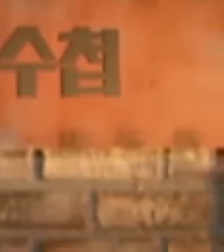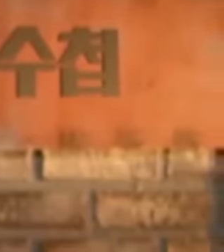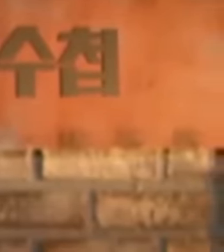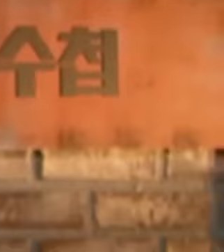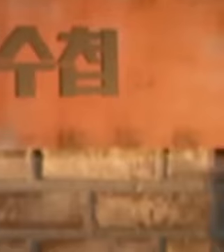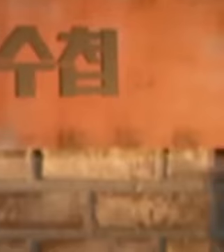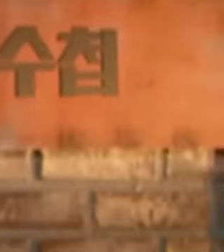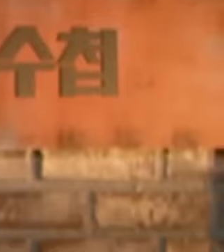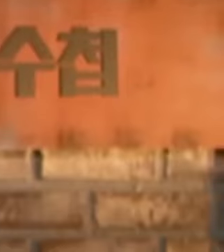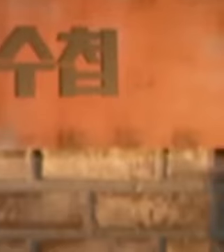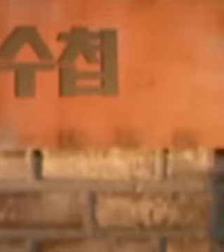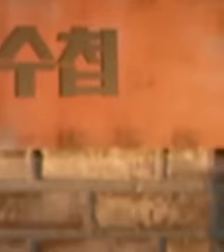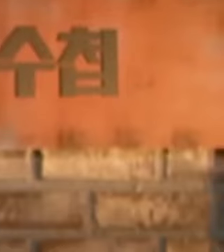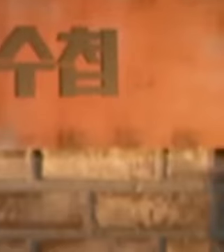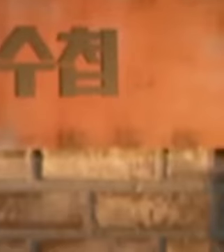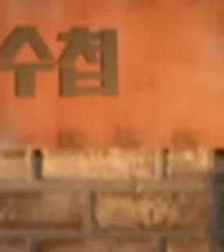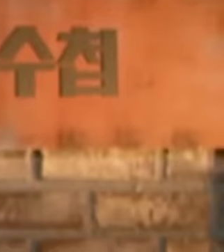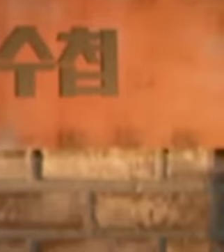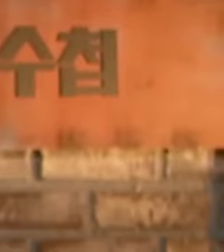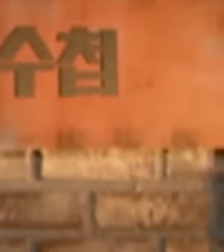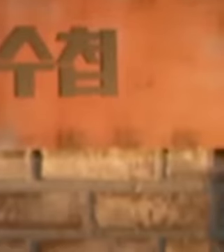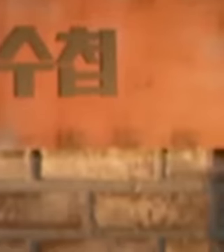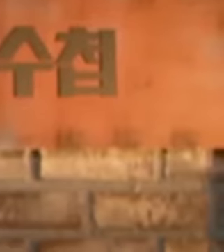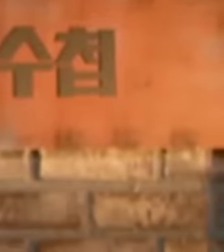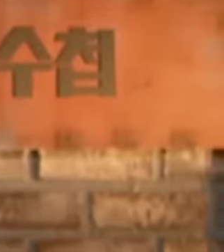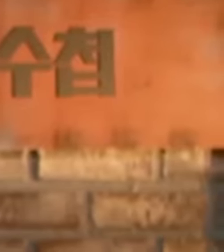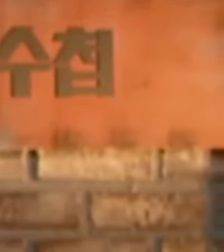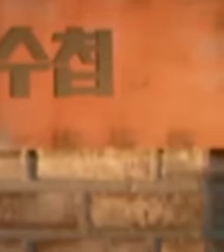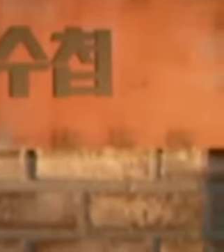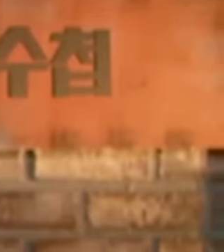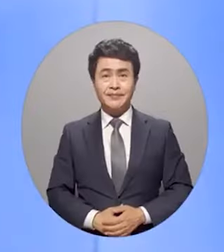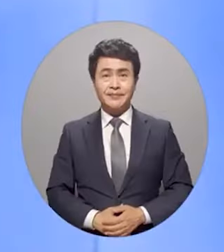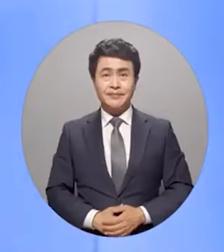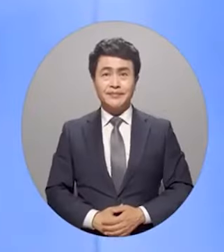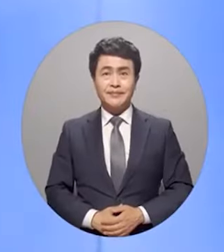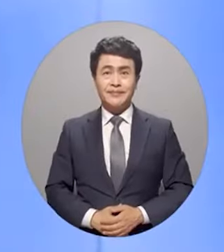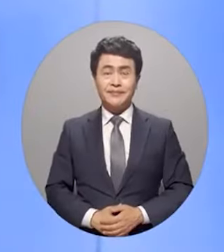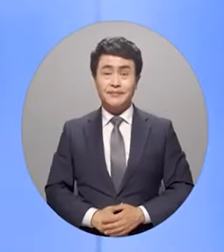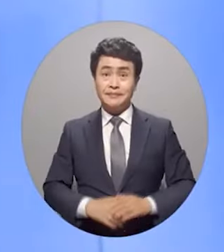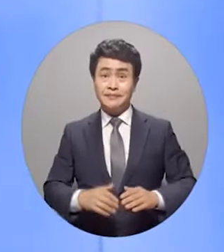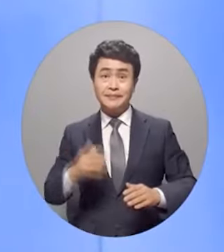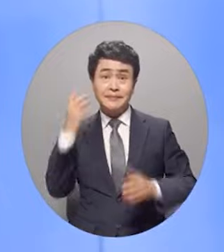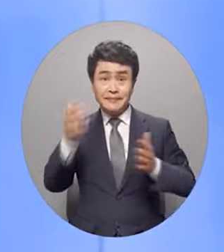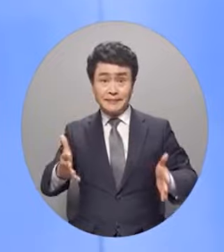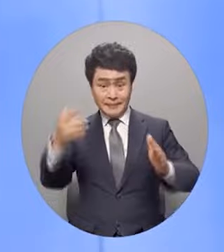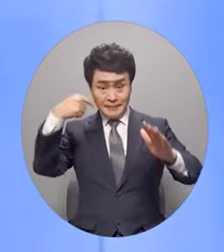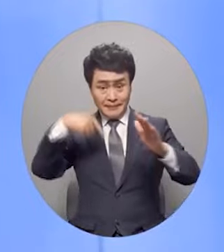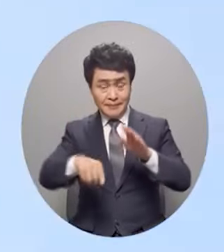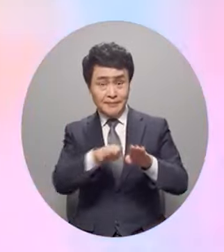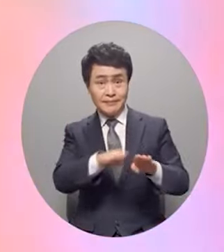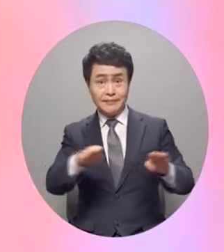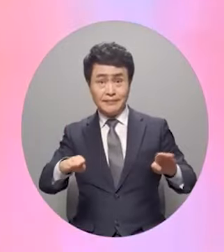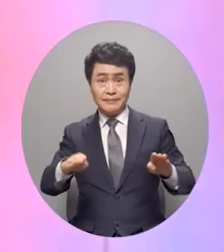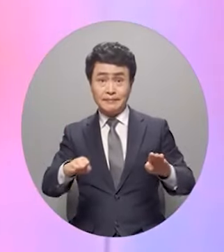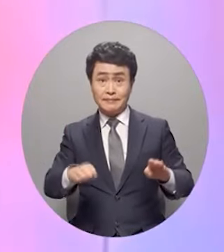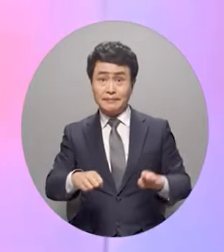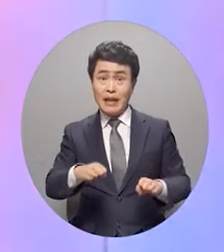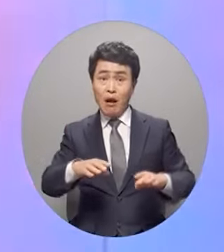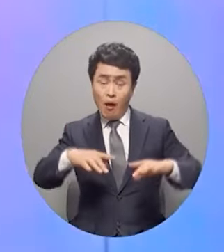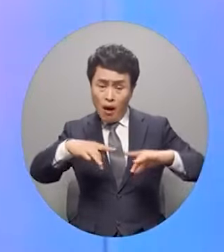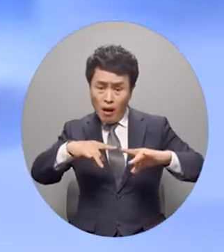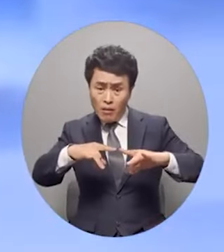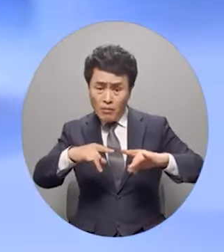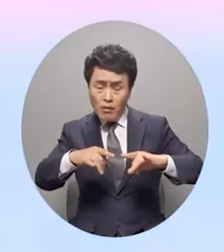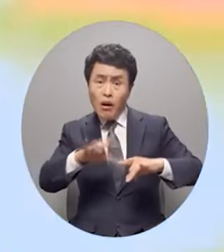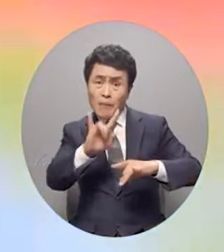차량에서 발생했다는 점에서 더 큰 불안감을 주고 있습니다. 아파트 지하주차장에 세워둔 벤츠 전기차에서